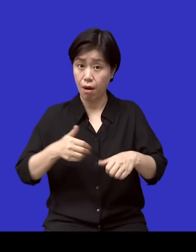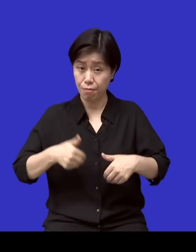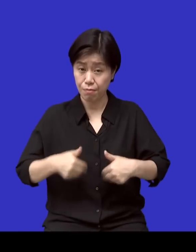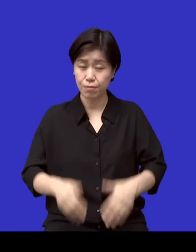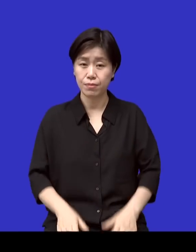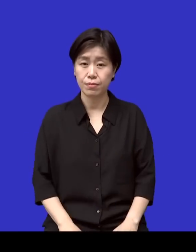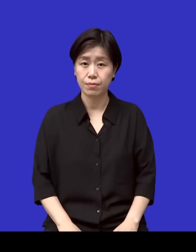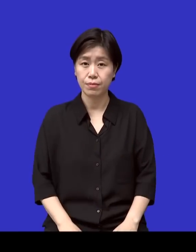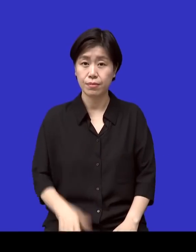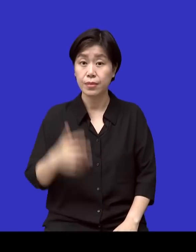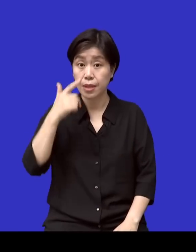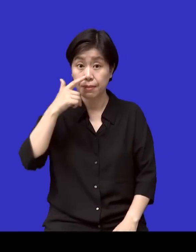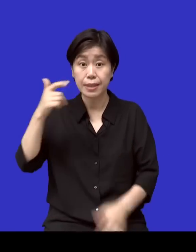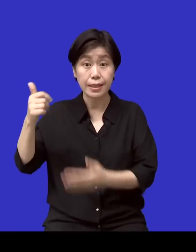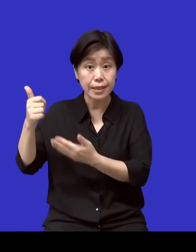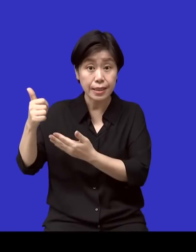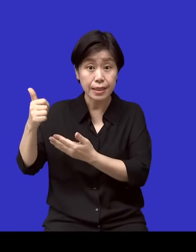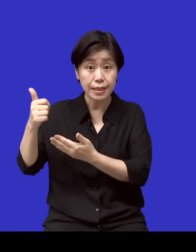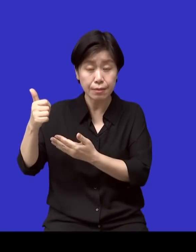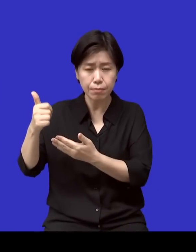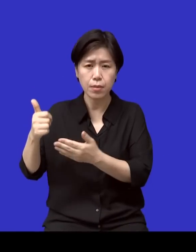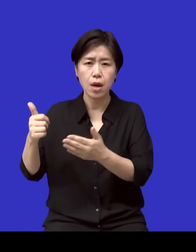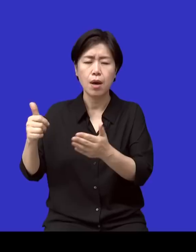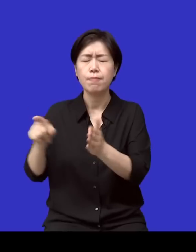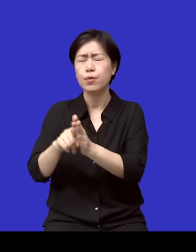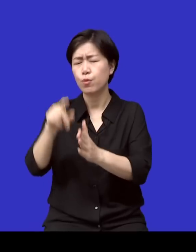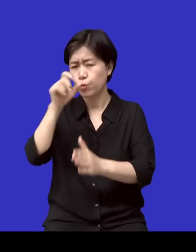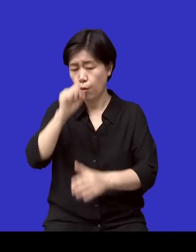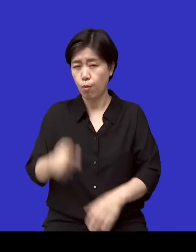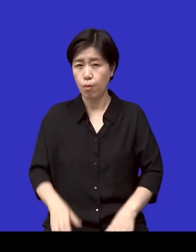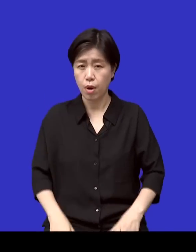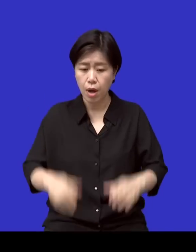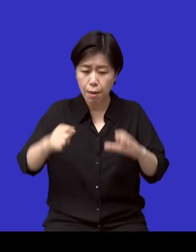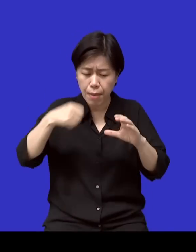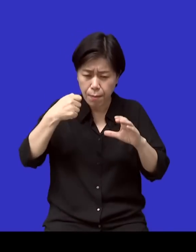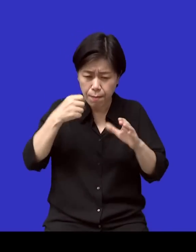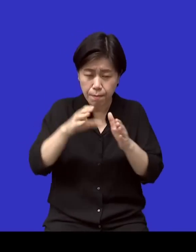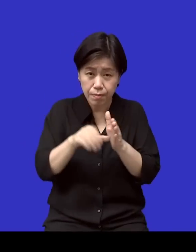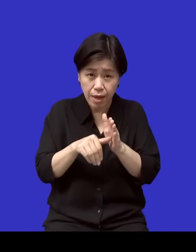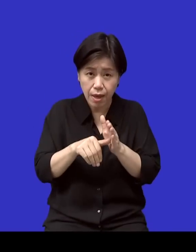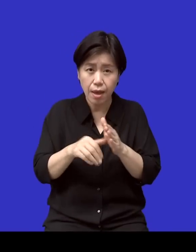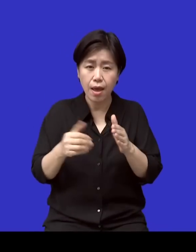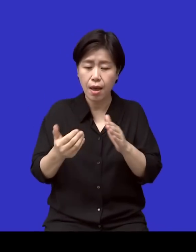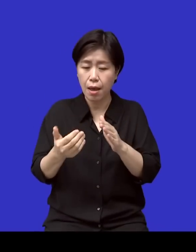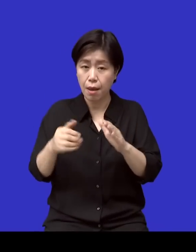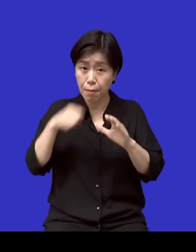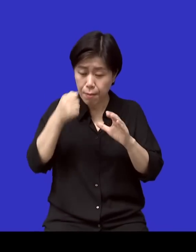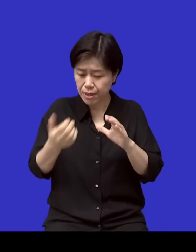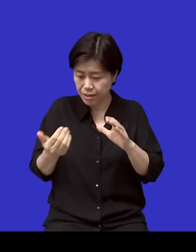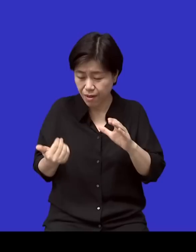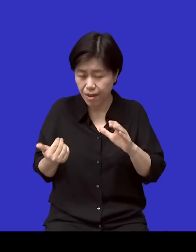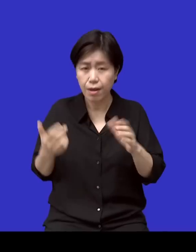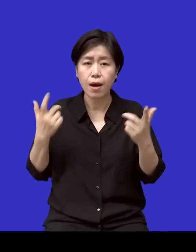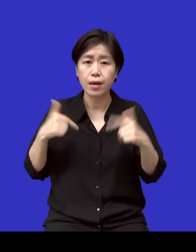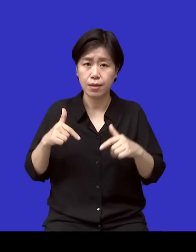아버지도 신앙이 엄청 깊으세요. 아. 매번 식사할 때마다 기도를 매번 혼자 막 기도를 하고 드시고. 그